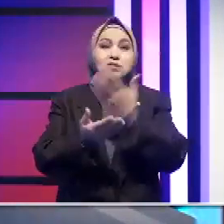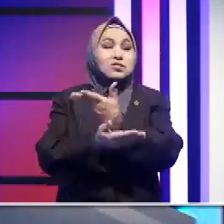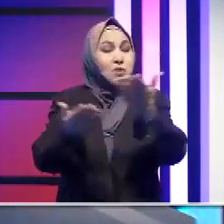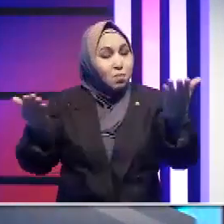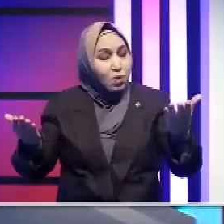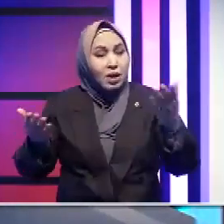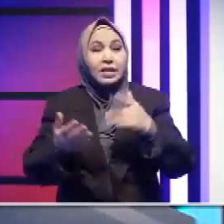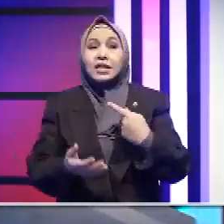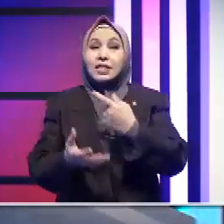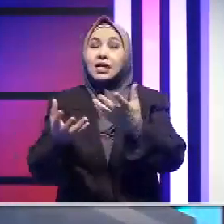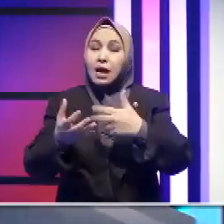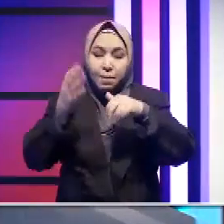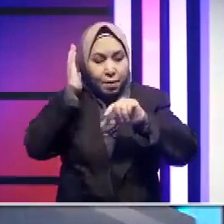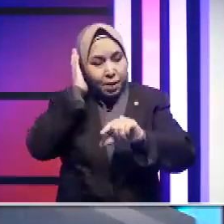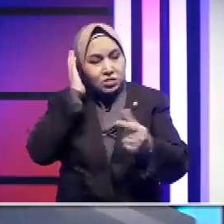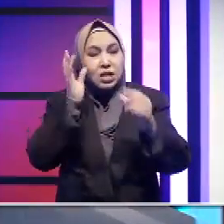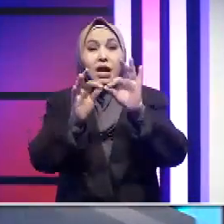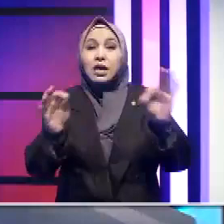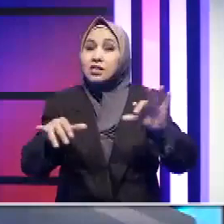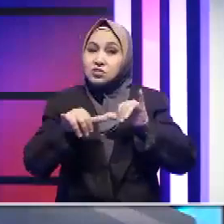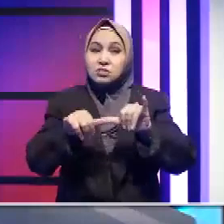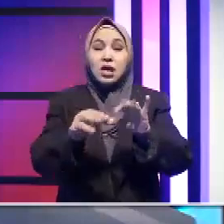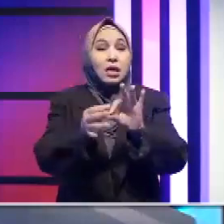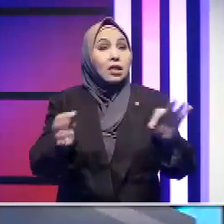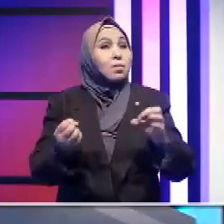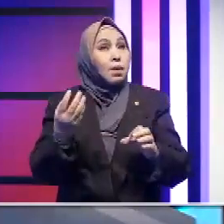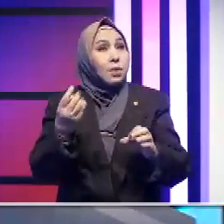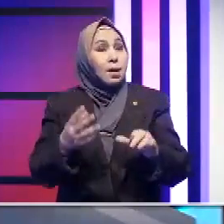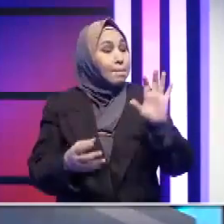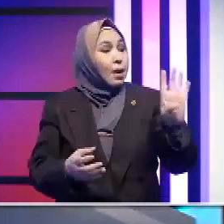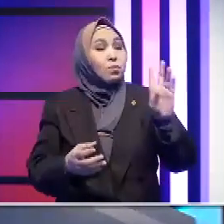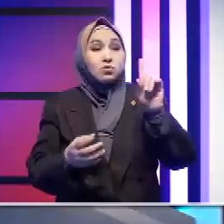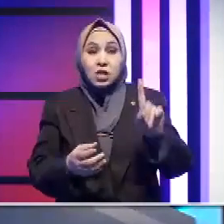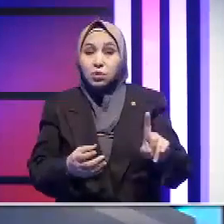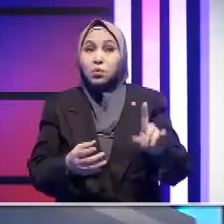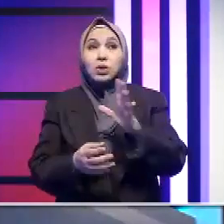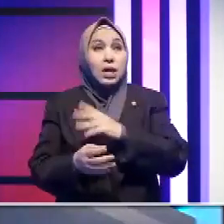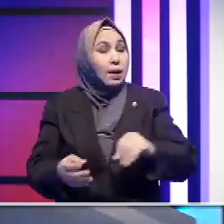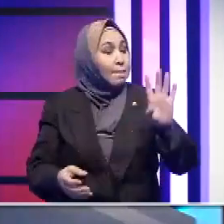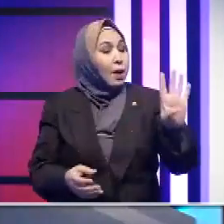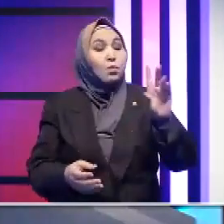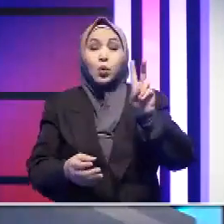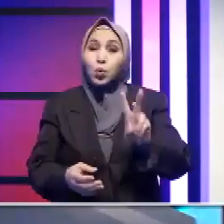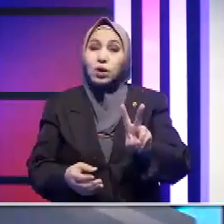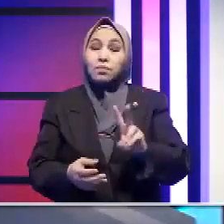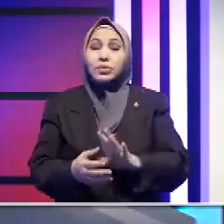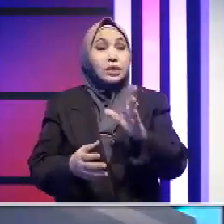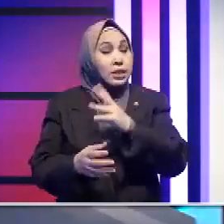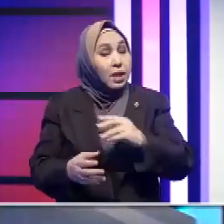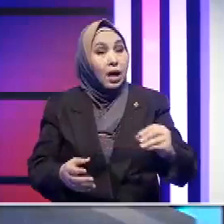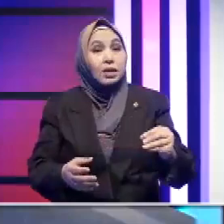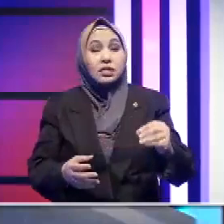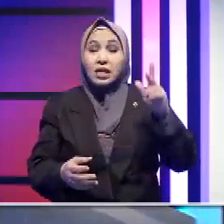nah aman baca Ayah khususnya airwave bisa v1601 dan 42 dan